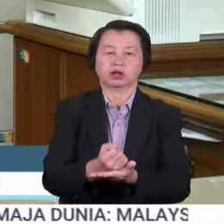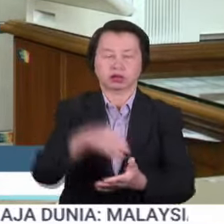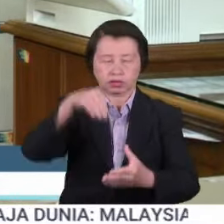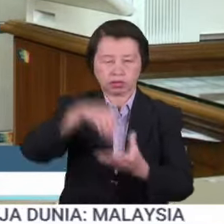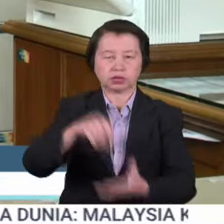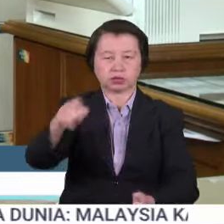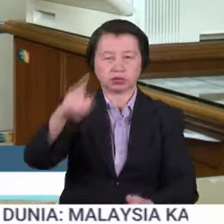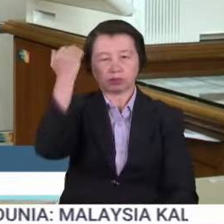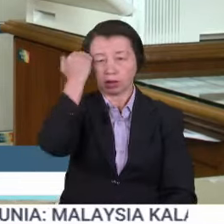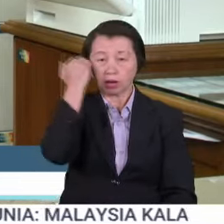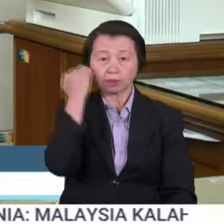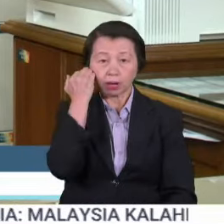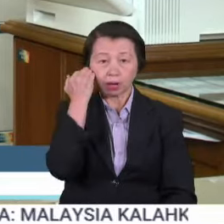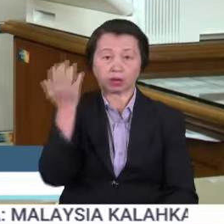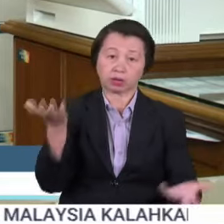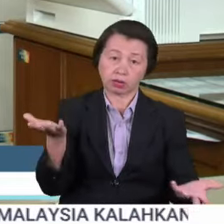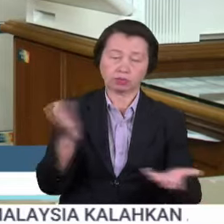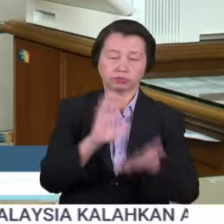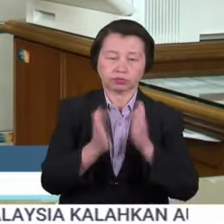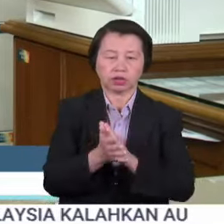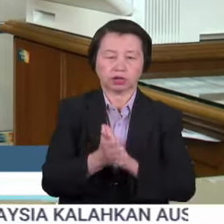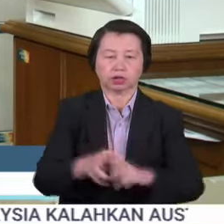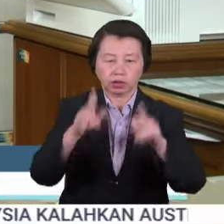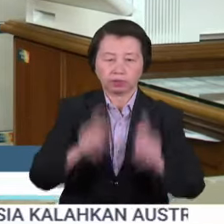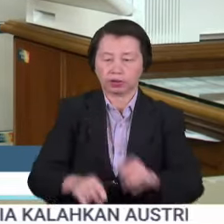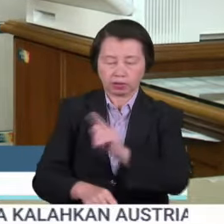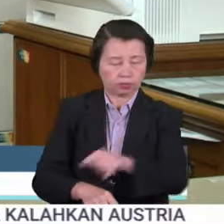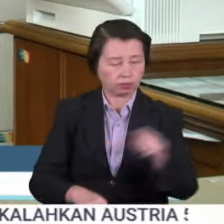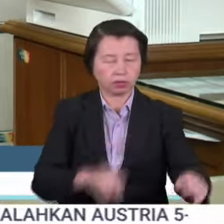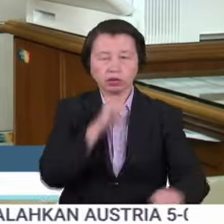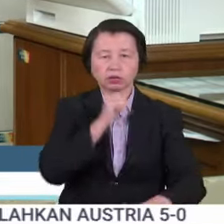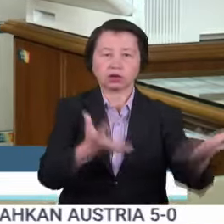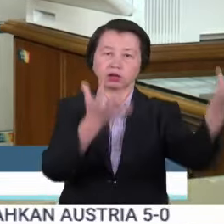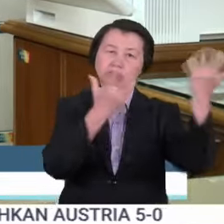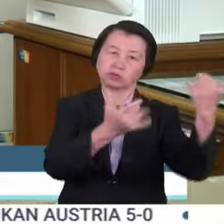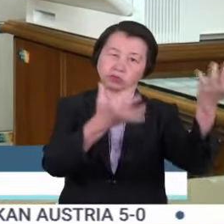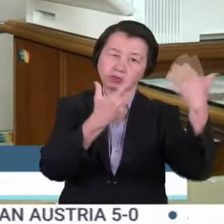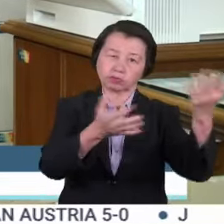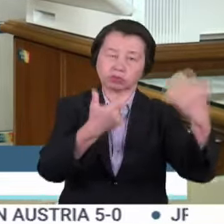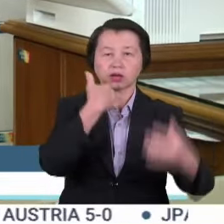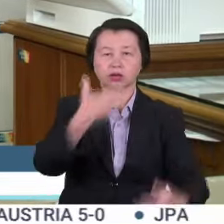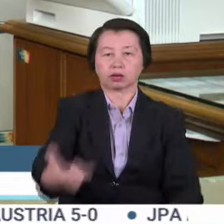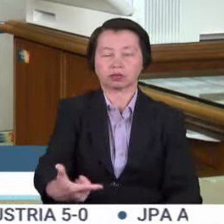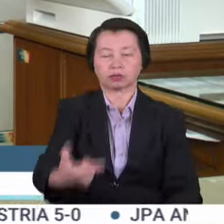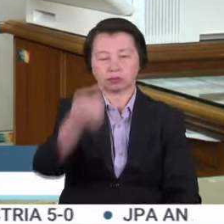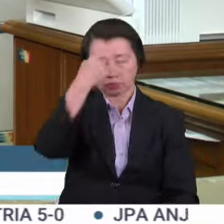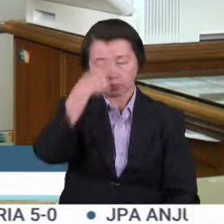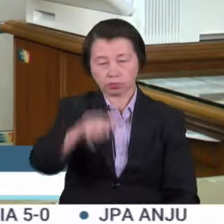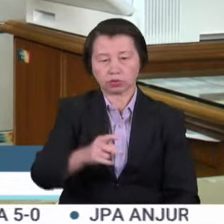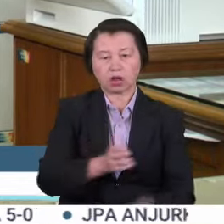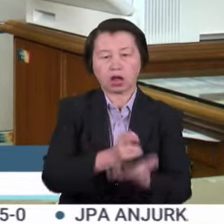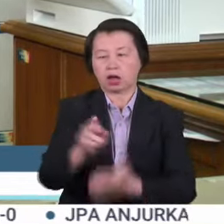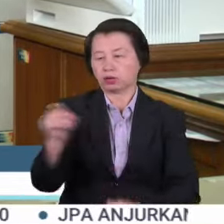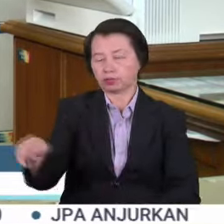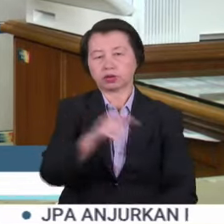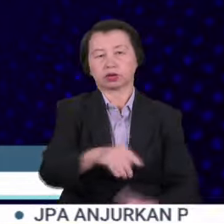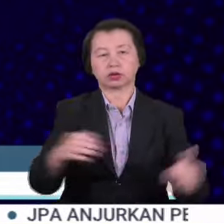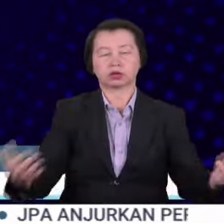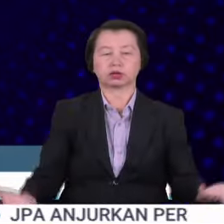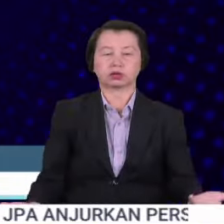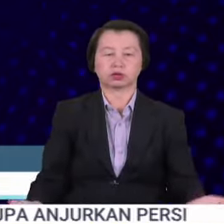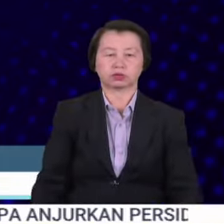mahkamah supaya pihak-pihak tidak menunggu terlalu lama untuk hak-hak mereka diadili